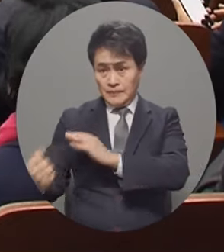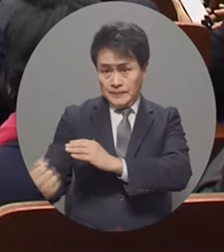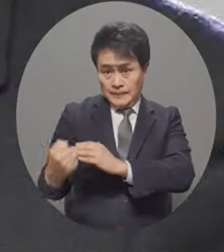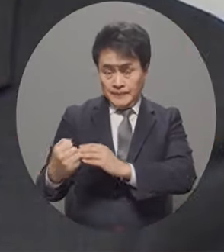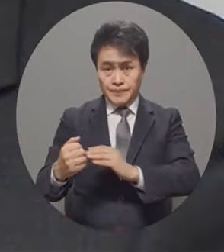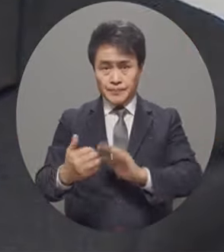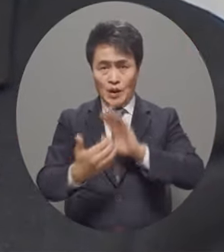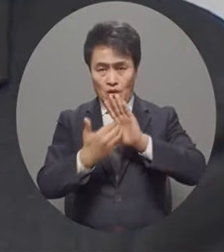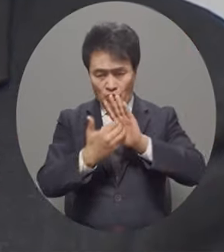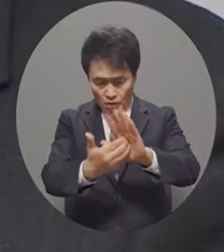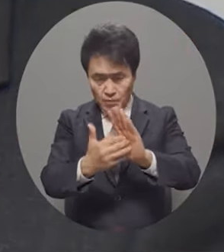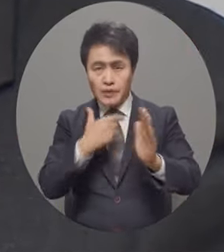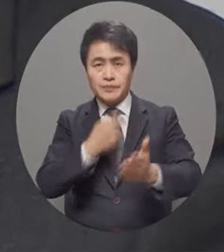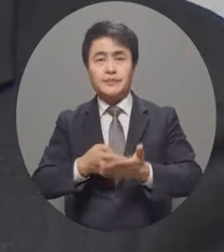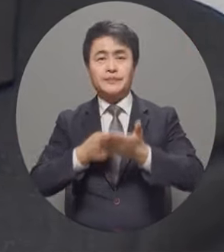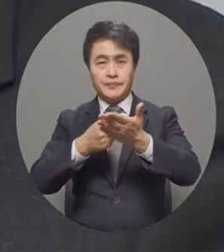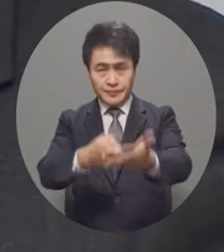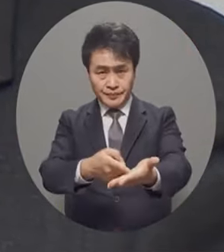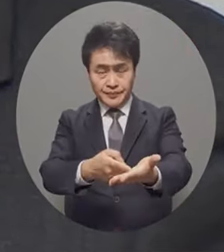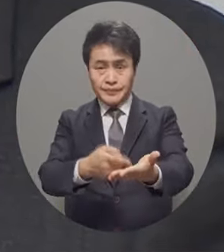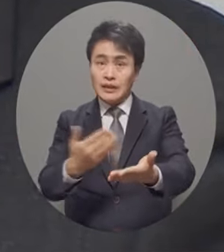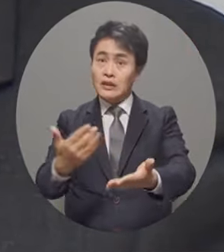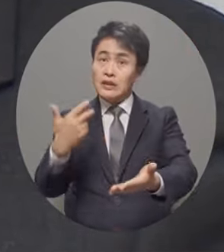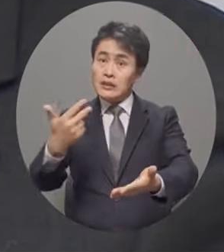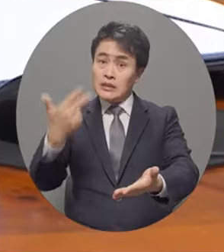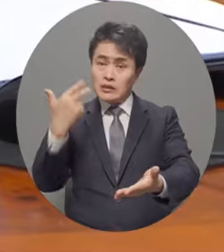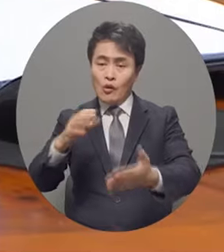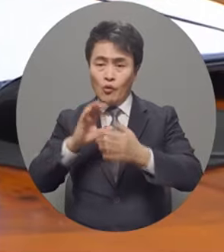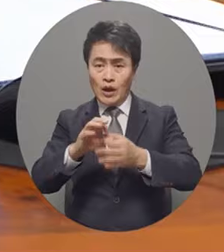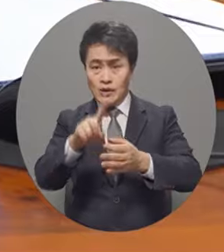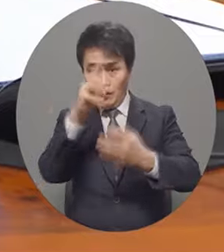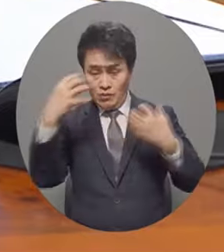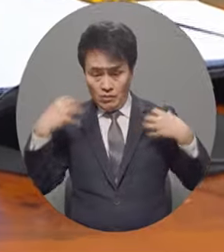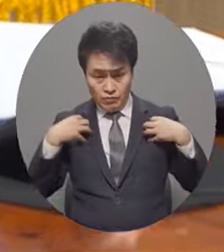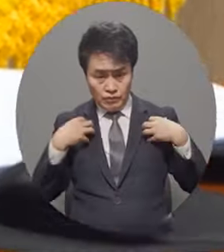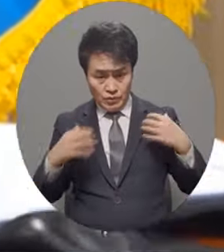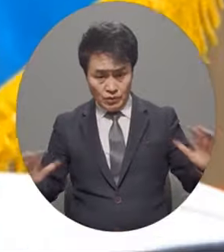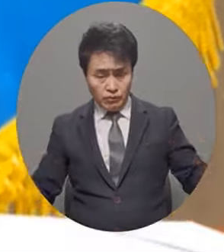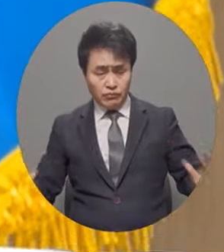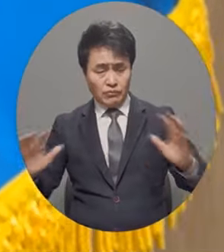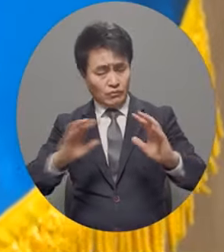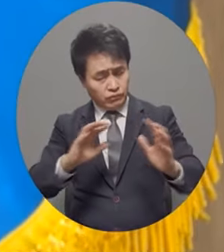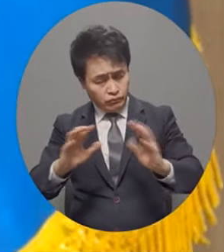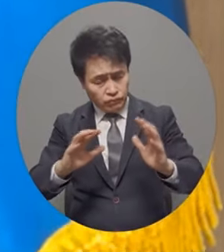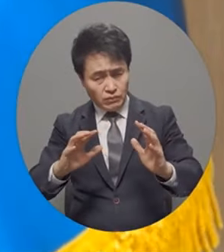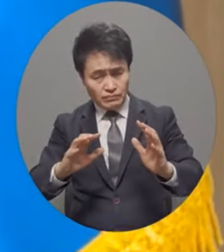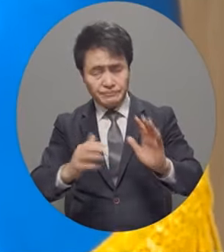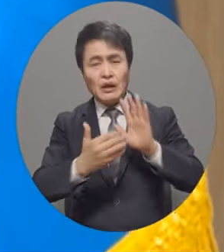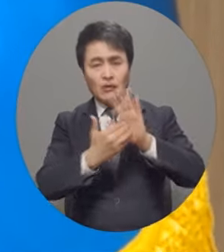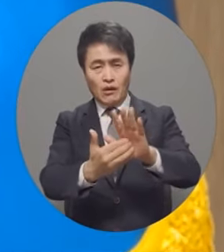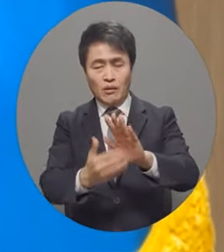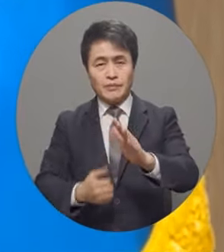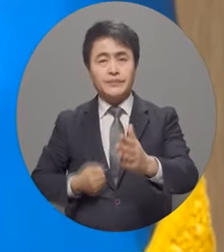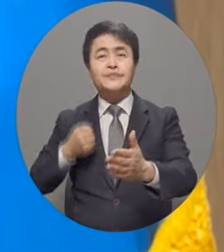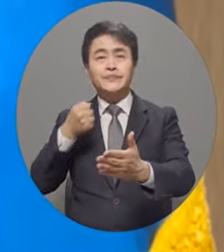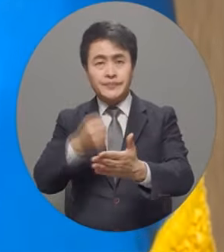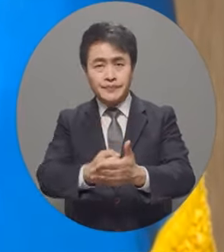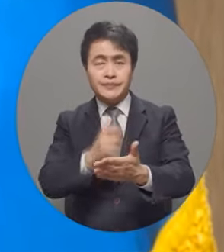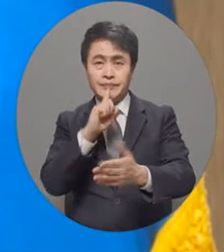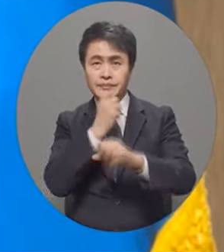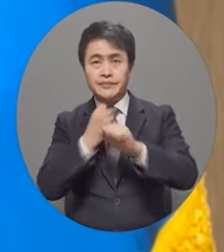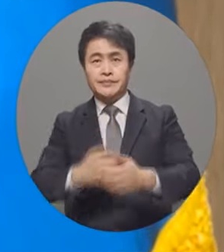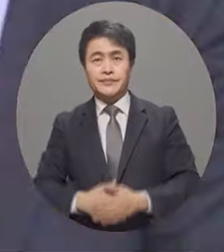국민의힘도 거부권 행사를 건의했고 지난주 관련 부처별로 의견을 모은 결과 거부로 입장을 확정한 걸로